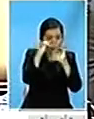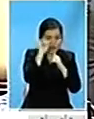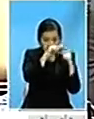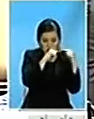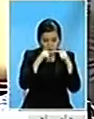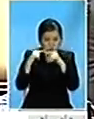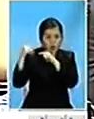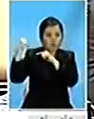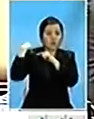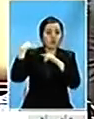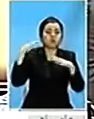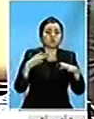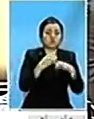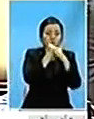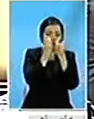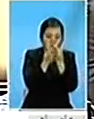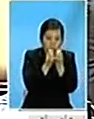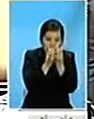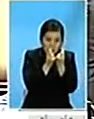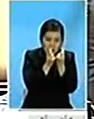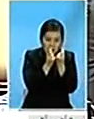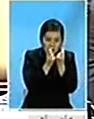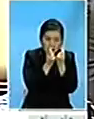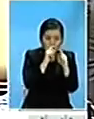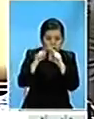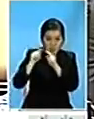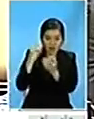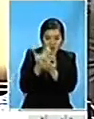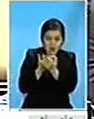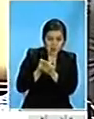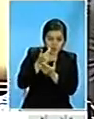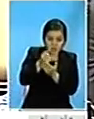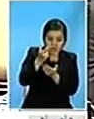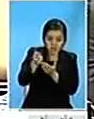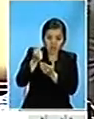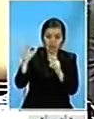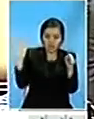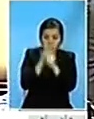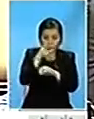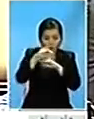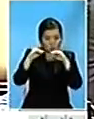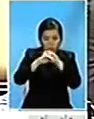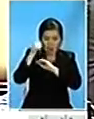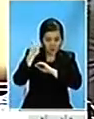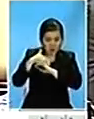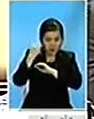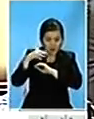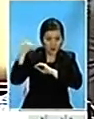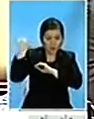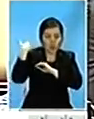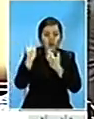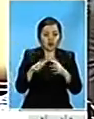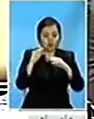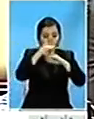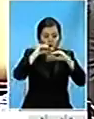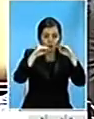เป็นรายปีนั้นอาจจะไม่สามารถแสดงยอดการใช้จ่ายงบประมาณของทั้งโครงการได้ดังนั้นจึงขออนุญาตเรียนว่าโครงการที่